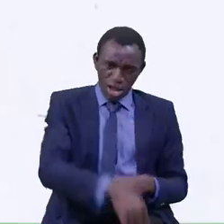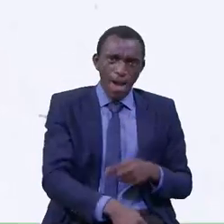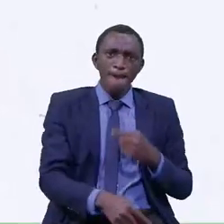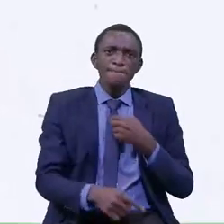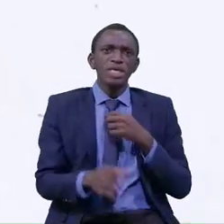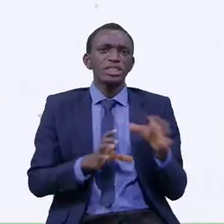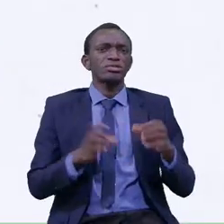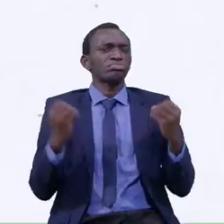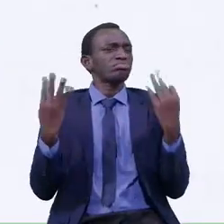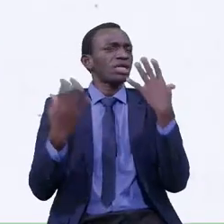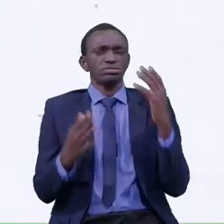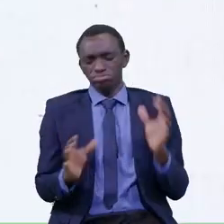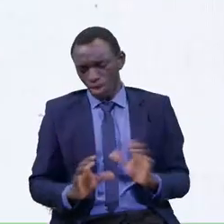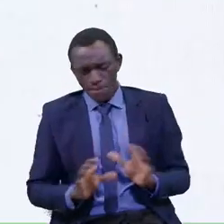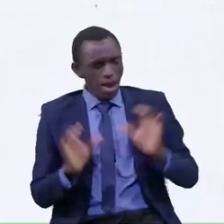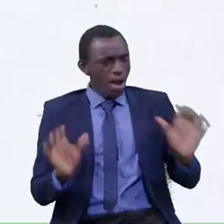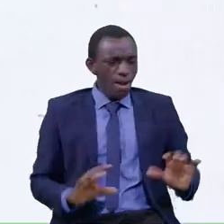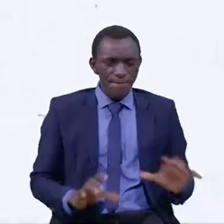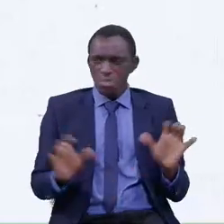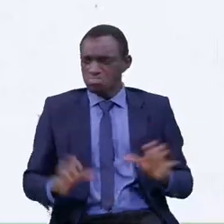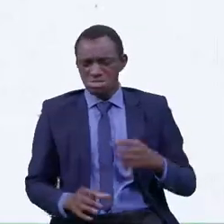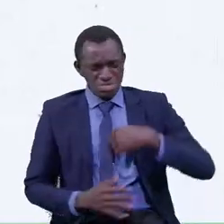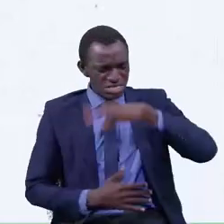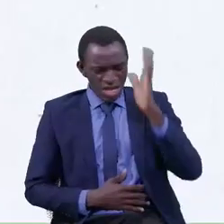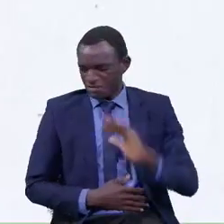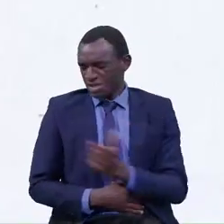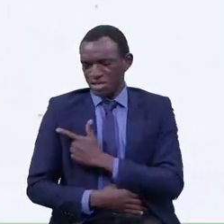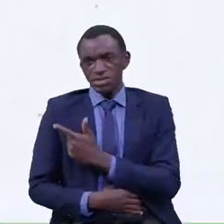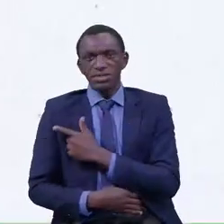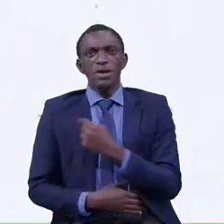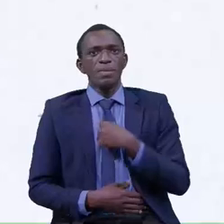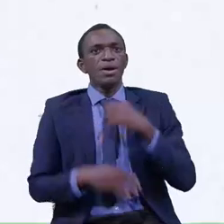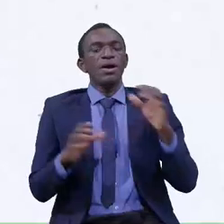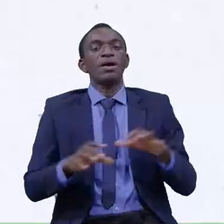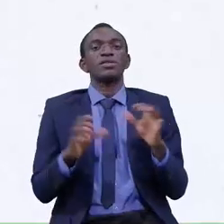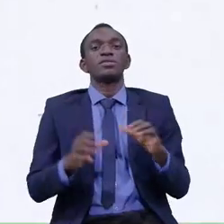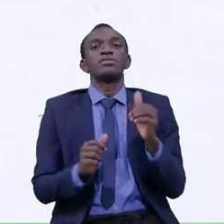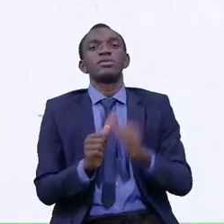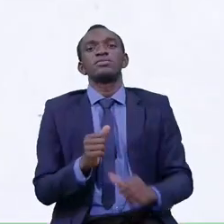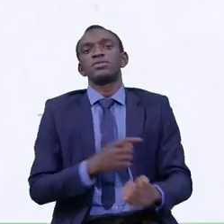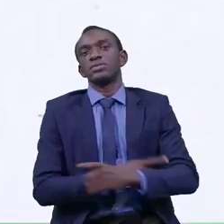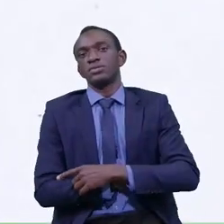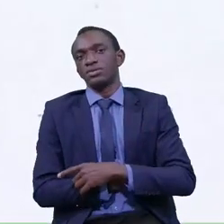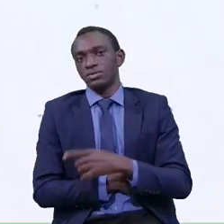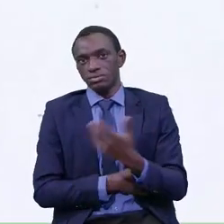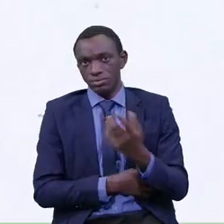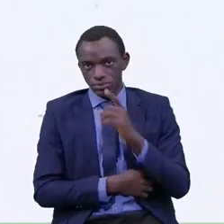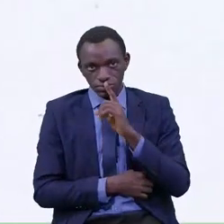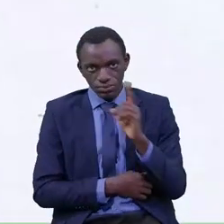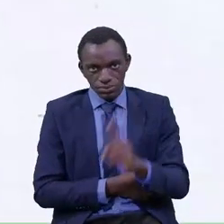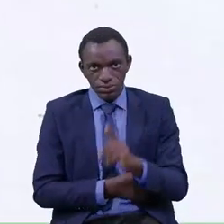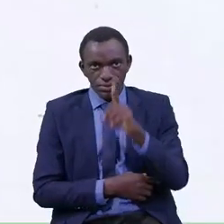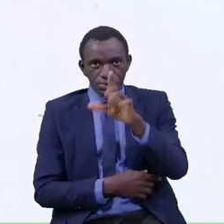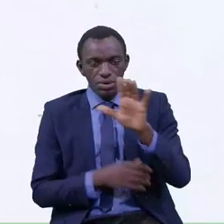sait que je ne suis pas un homme paresseux. Je suis actif tous les jours, d'accord? Ton